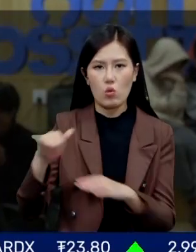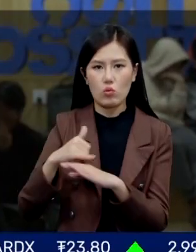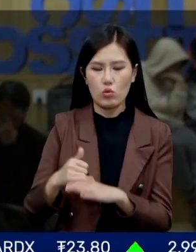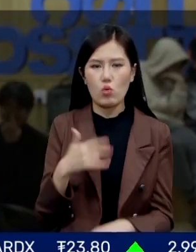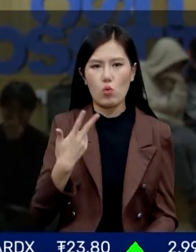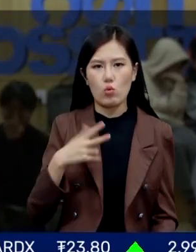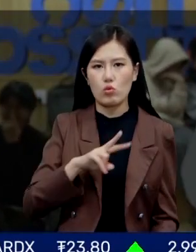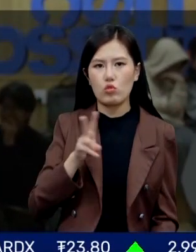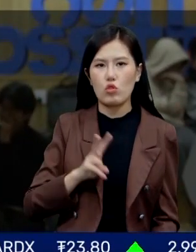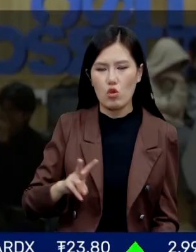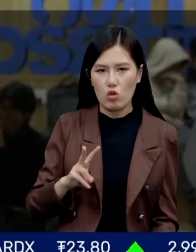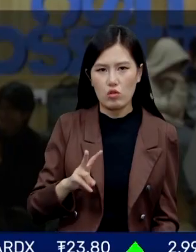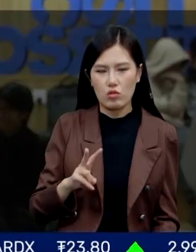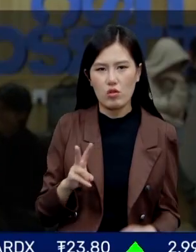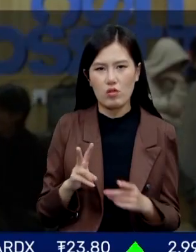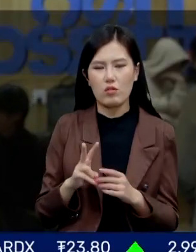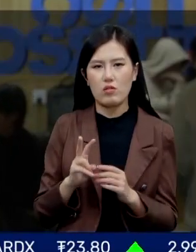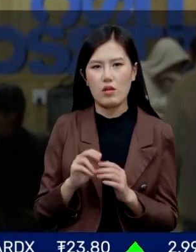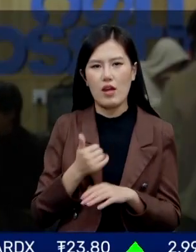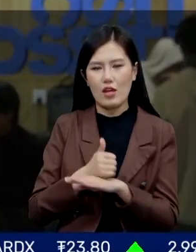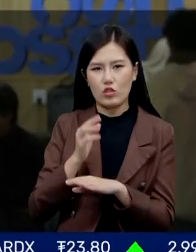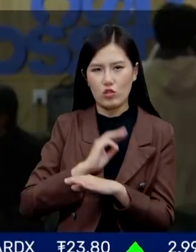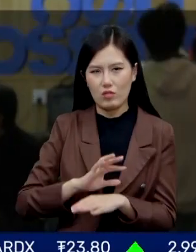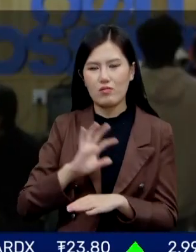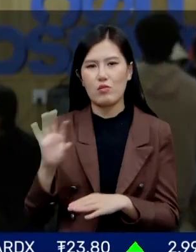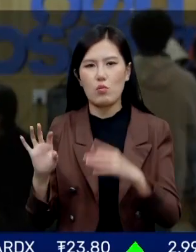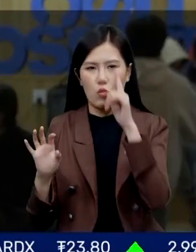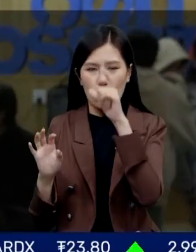Монгол ирж байгаа хүмүүс маань 2 доллар гэдэг төлж байгаа гэсэн. Тэрэс